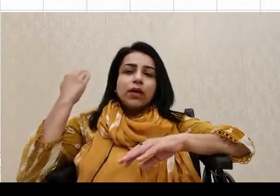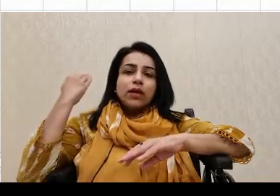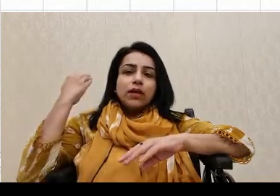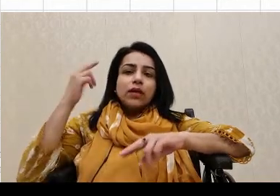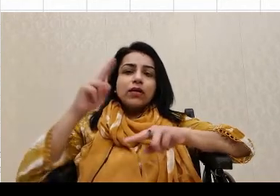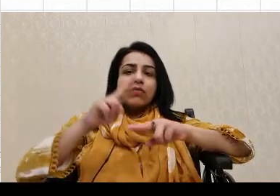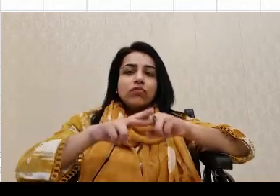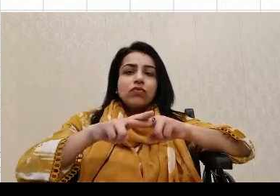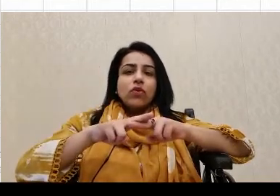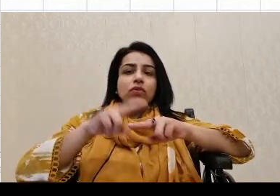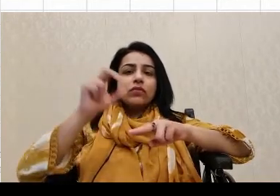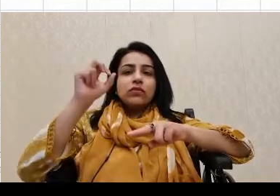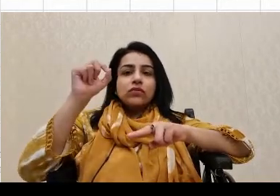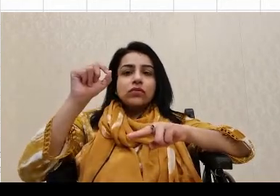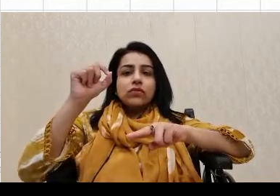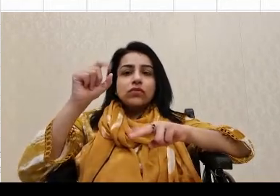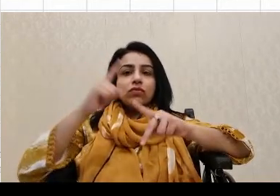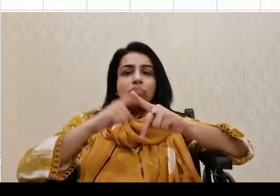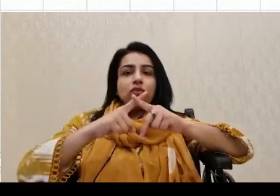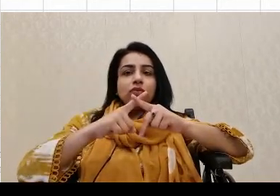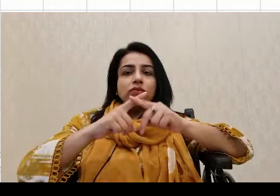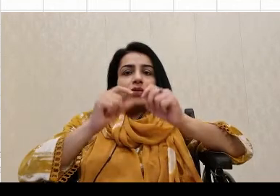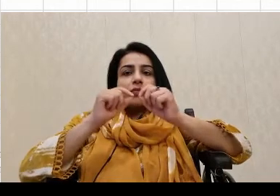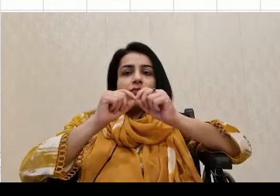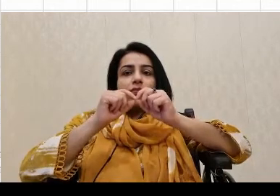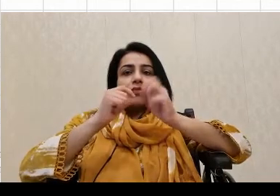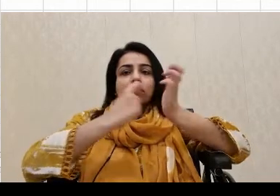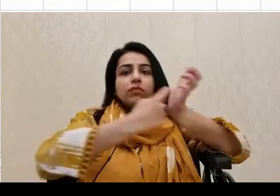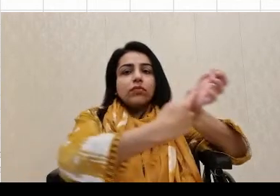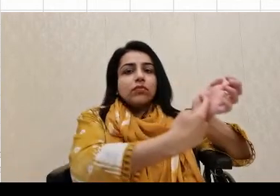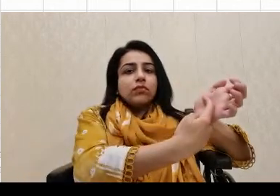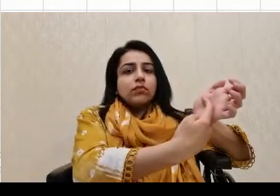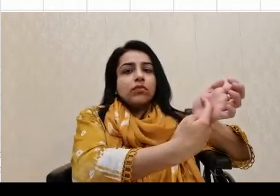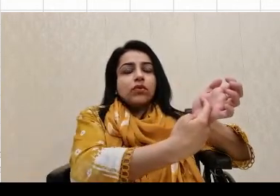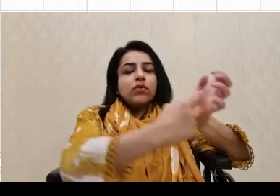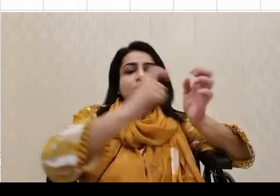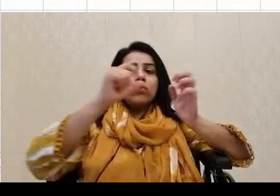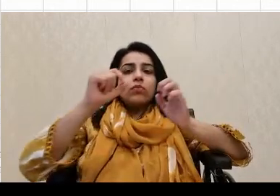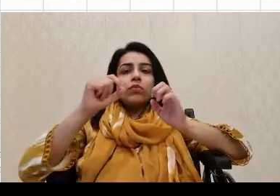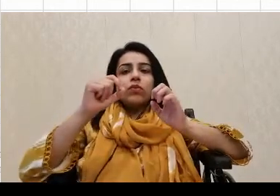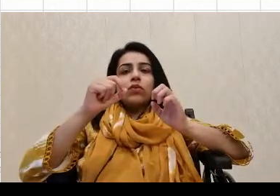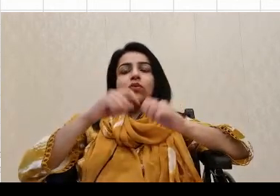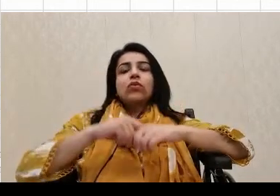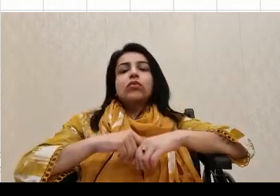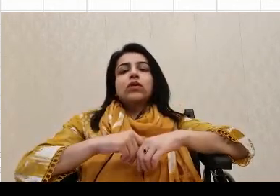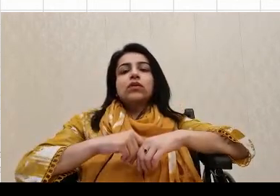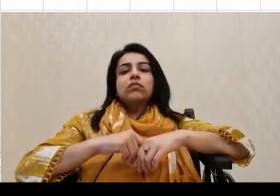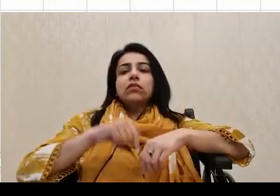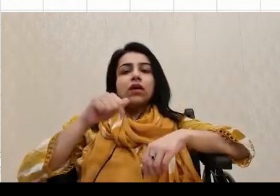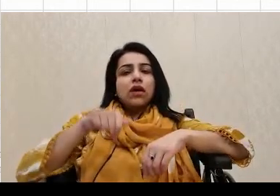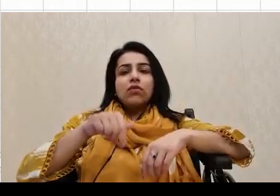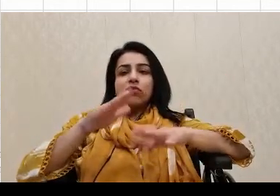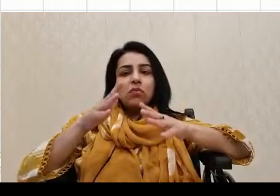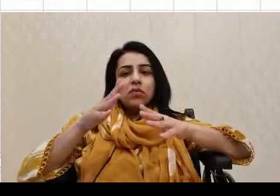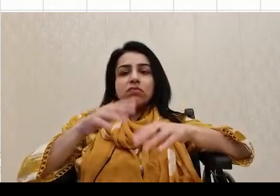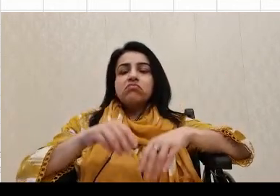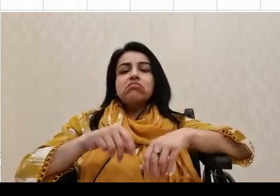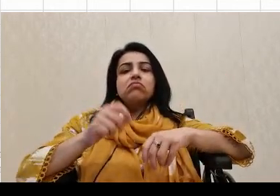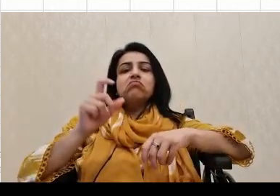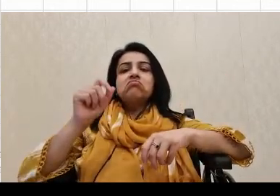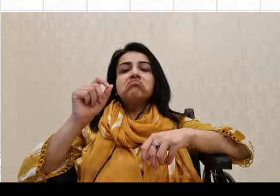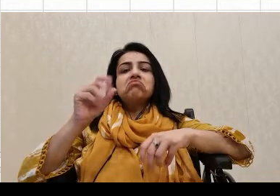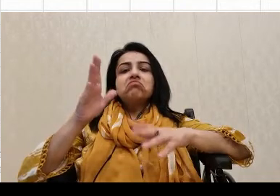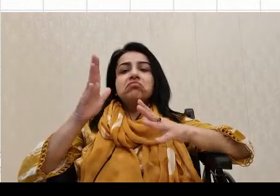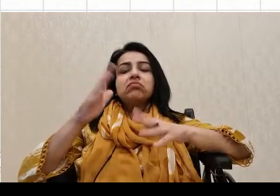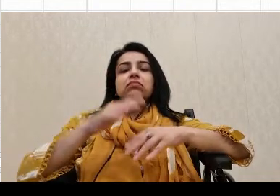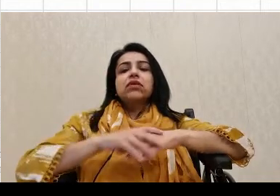गया, ठीक है? फॉक्स प्रो के बाद फिर फॉक्स बेस आ गया। फिर माइक्रोसॉफ्ट वालों ने एक इंतहाई, लेकिन